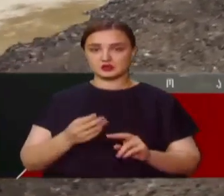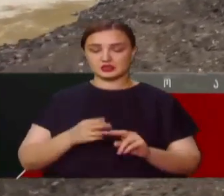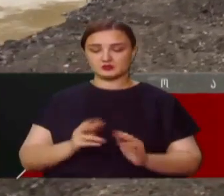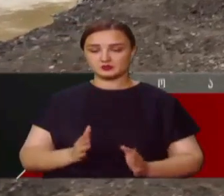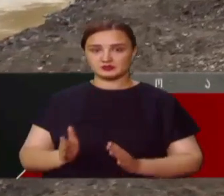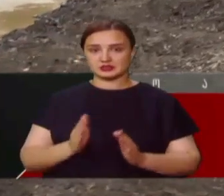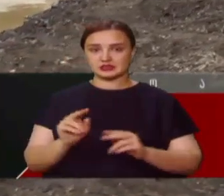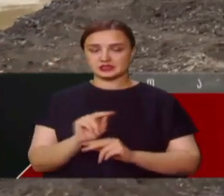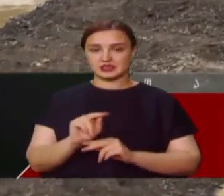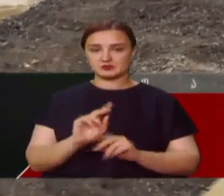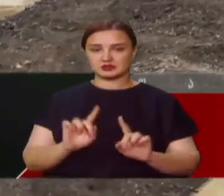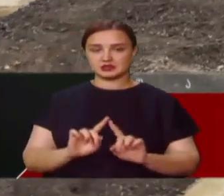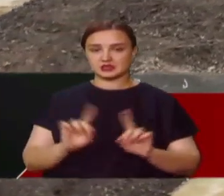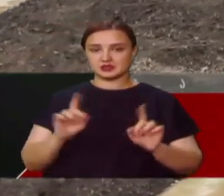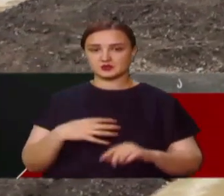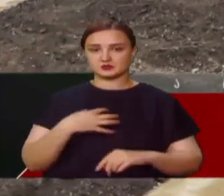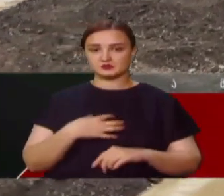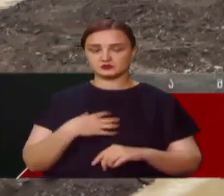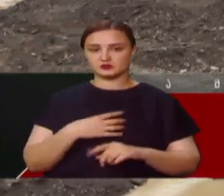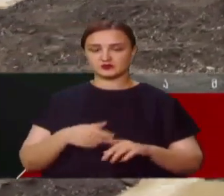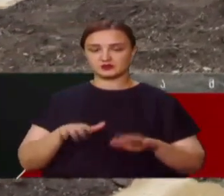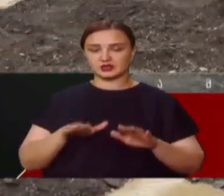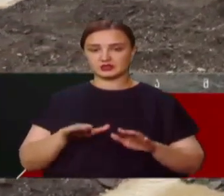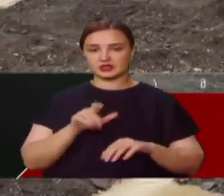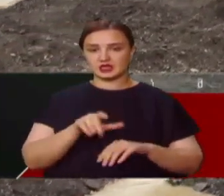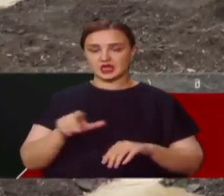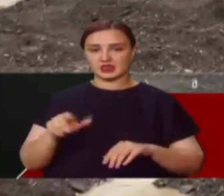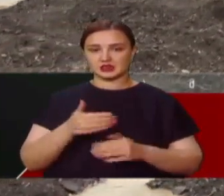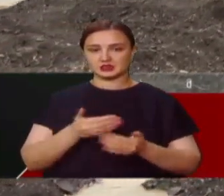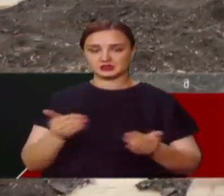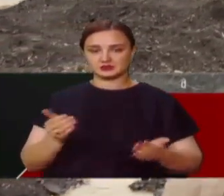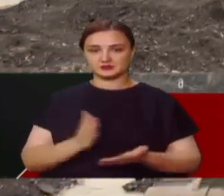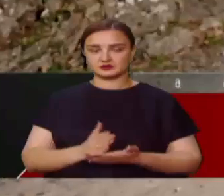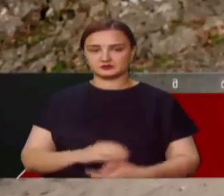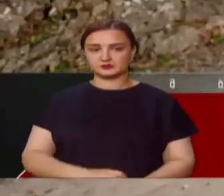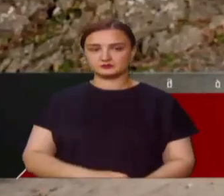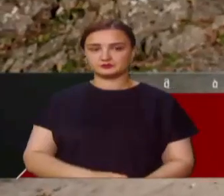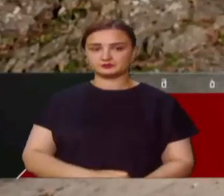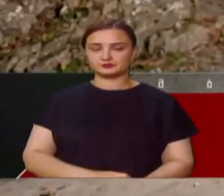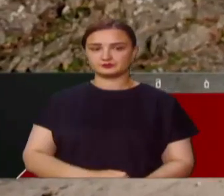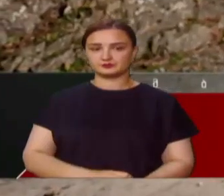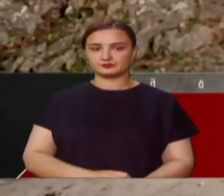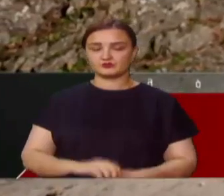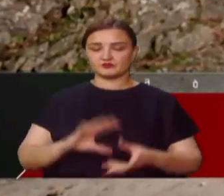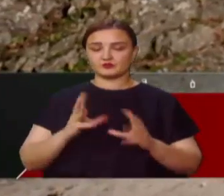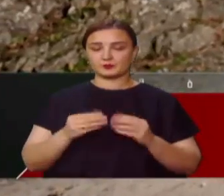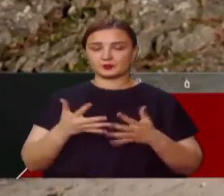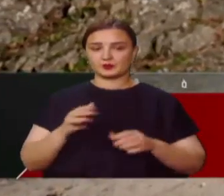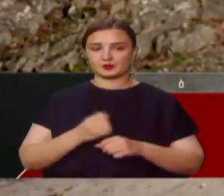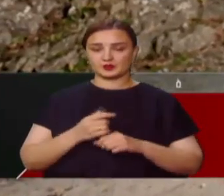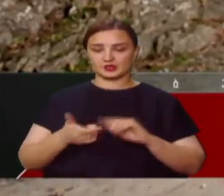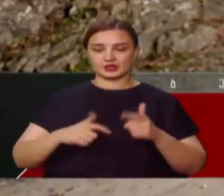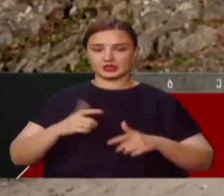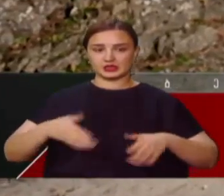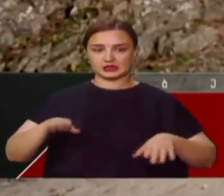გზის რეაბილიტაციას განსაკუთრებული მნიშვნელობა ადგილობრივი ტუროპერატორებისთვის აქვს. ყველაზე მეტად გასაკეთებელი არის ეს კლდიანი